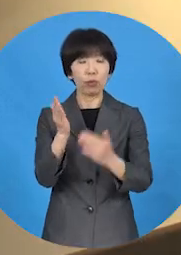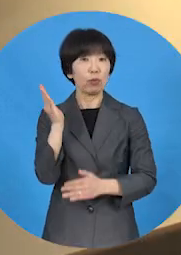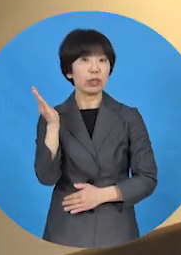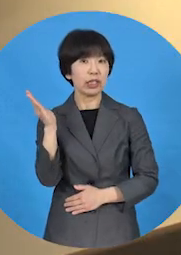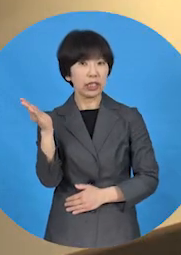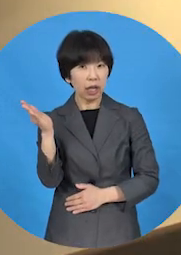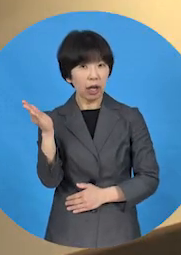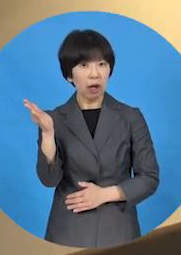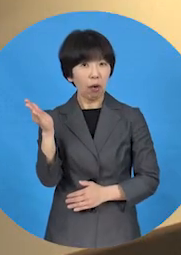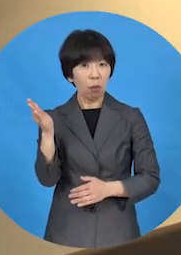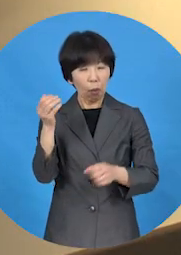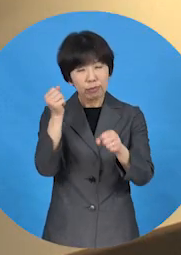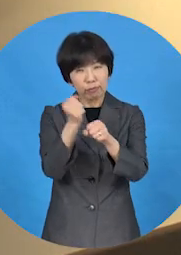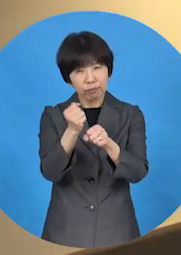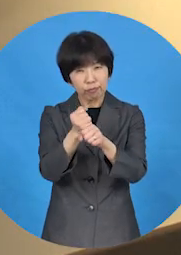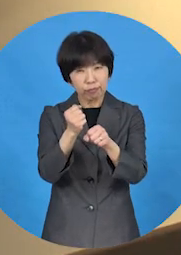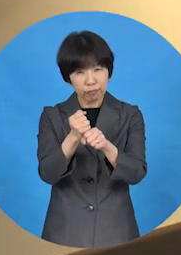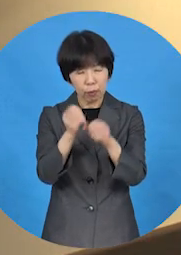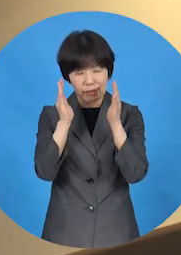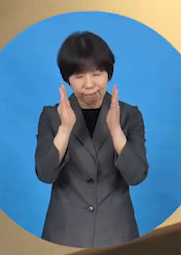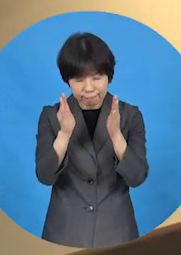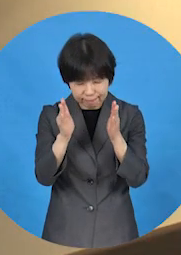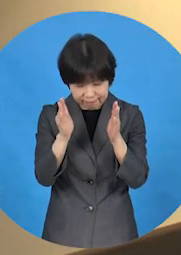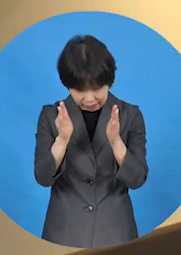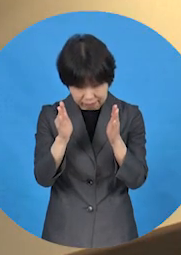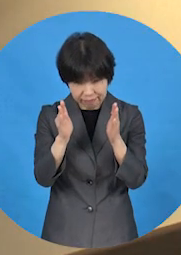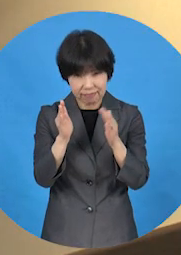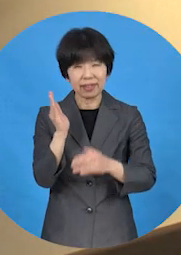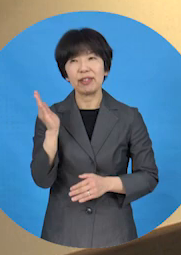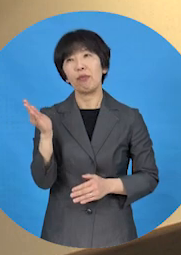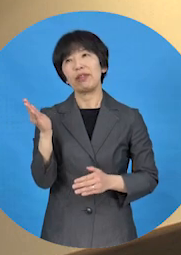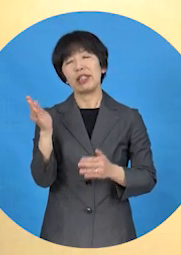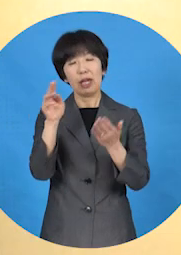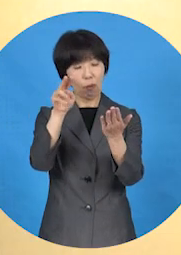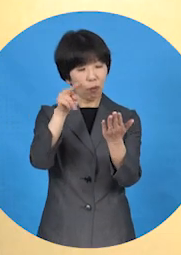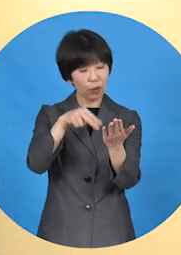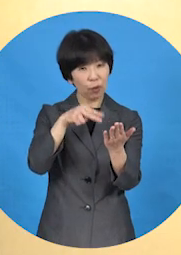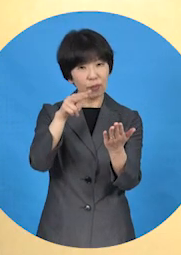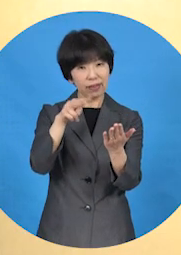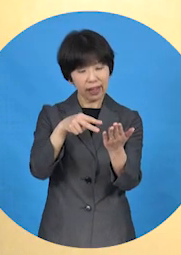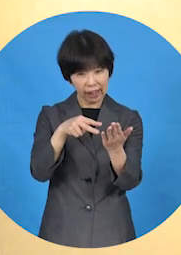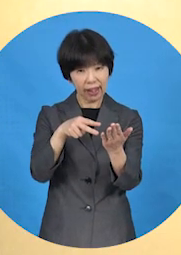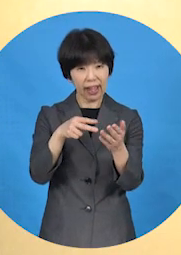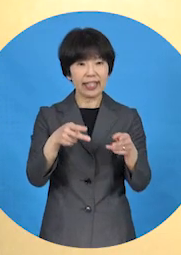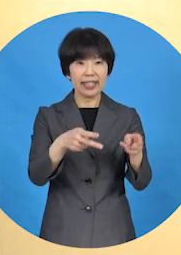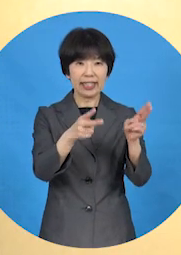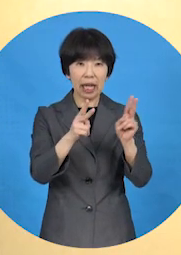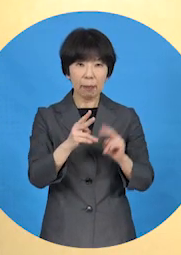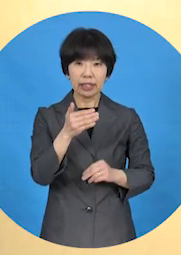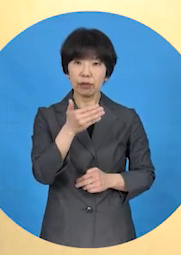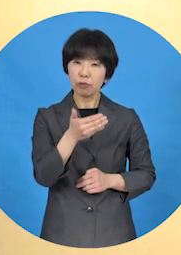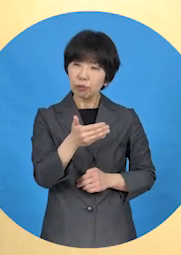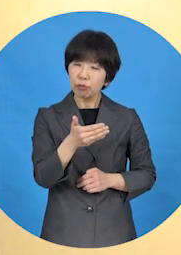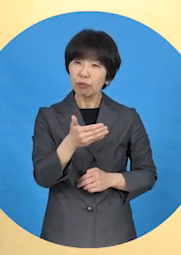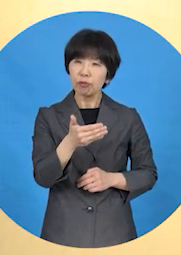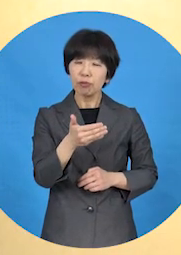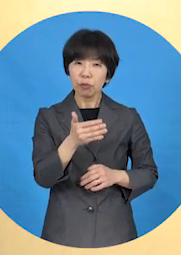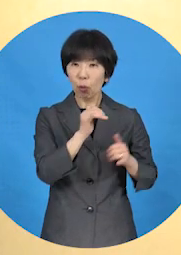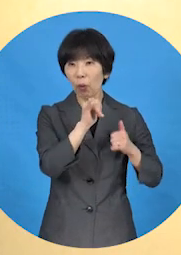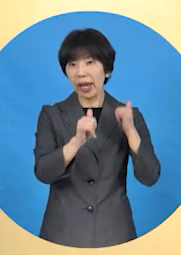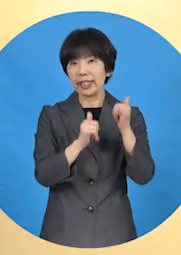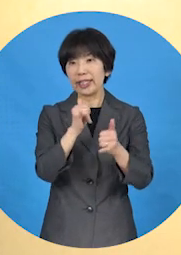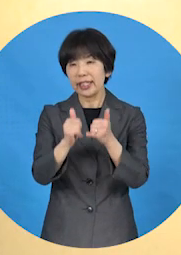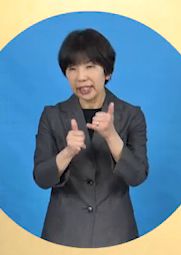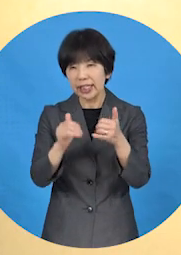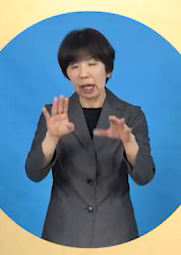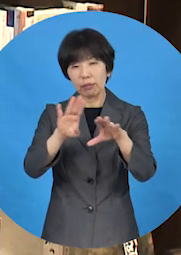ました。例えばこういった資料を紐解いてですね、それをもとにして、板橋の郷土史の調査